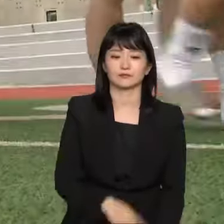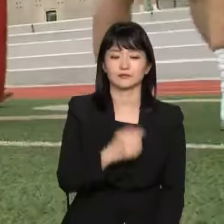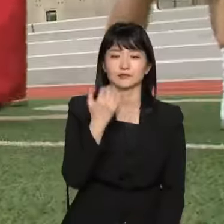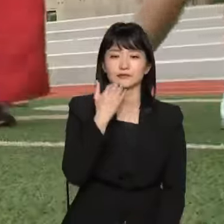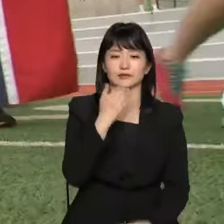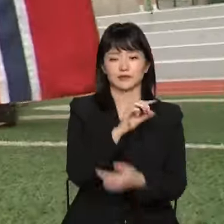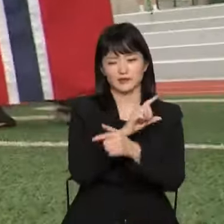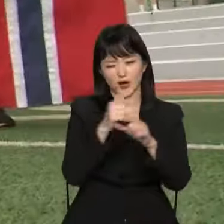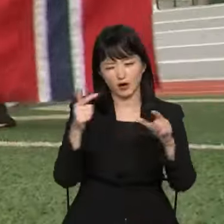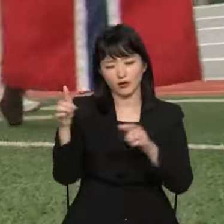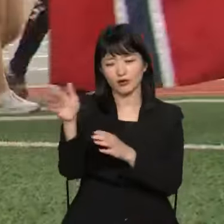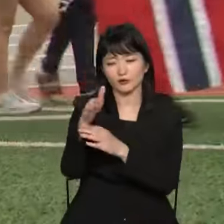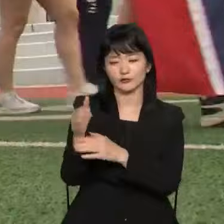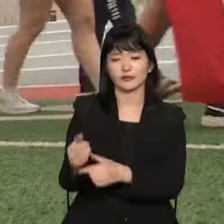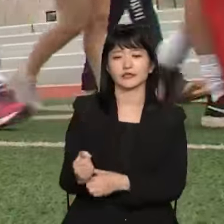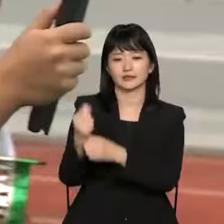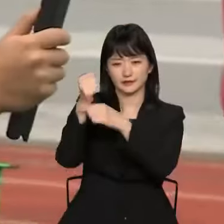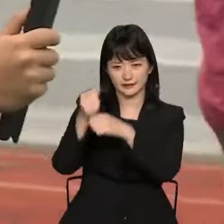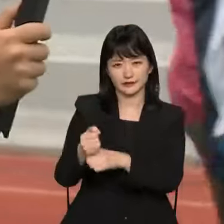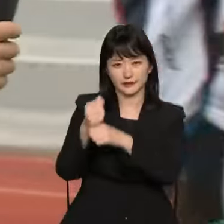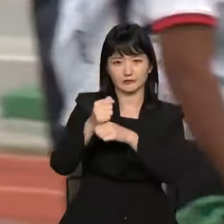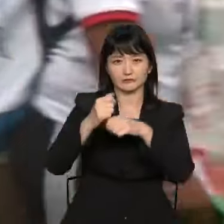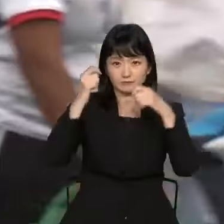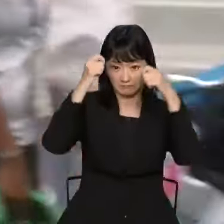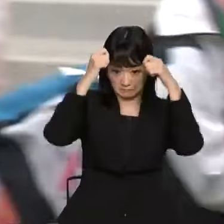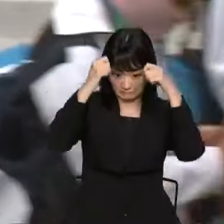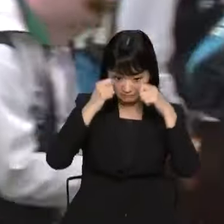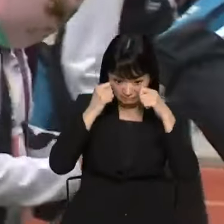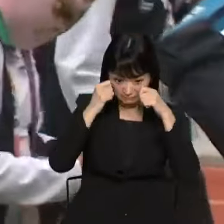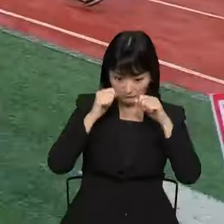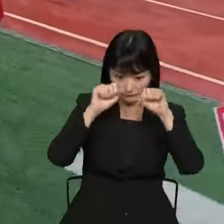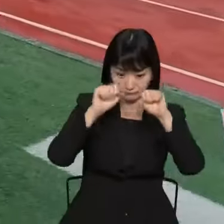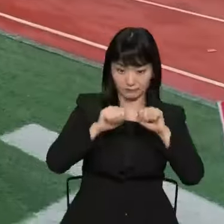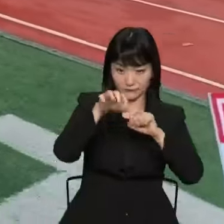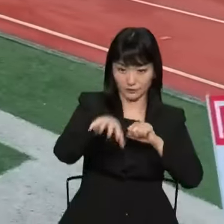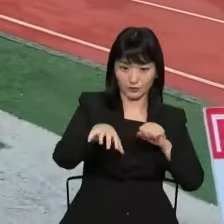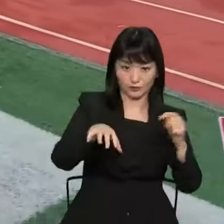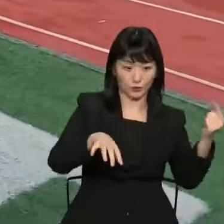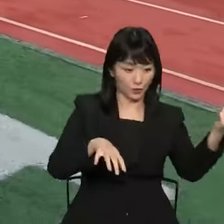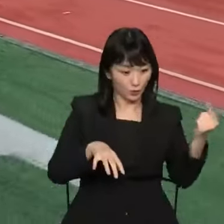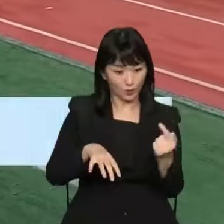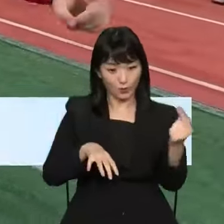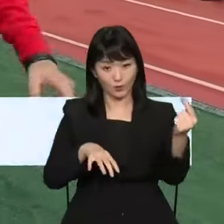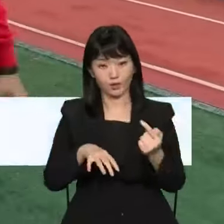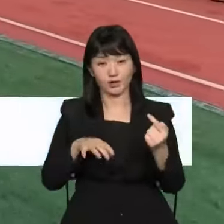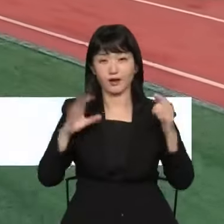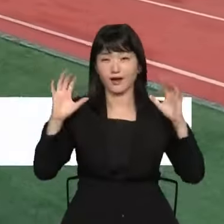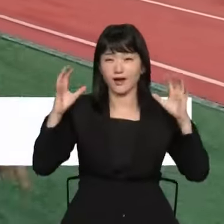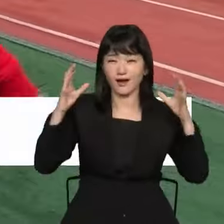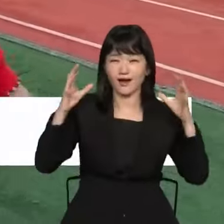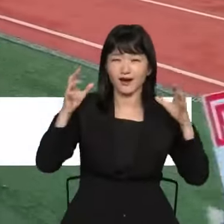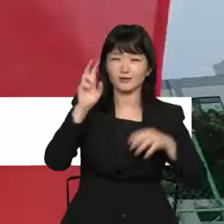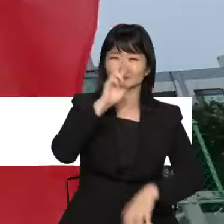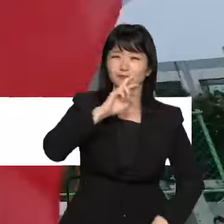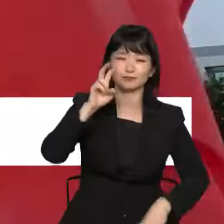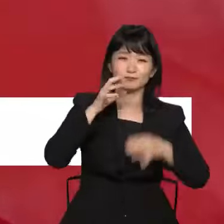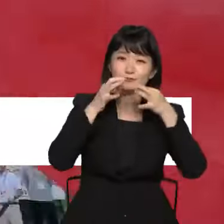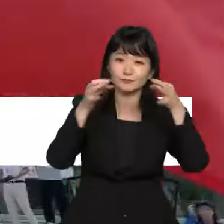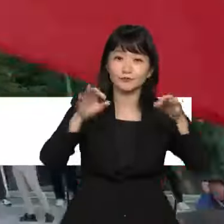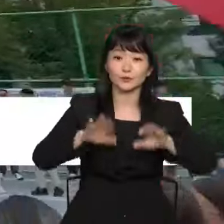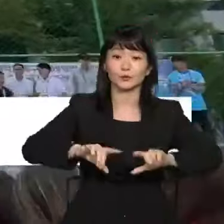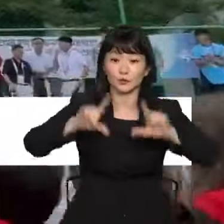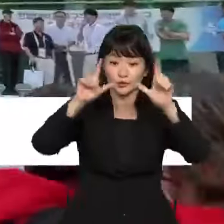형형색색 국기를 들고 가면을 쓴 사람들이 운동장으로 들어옵니다. 환호를 하거나 노래를 부르기도 합니다.